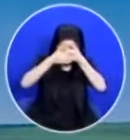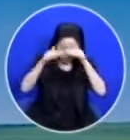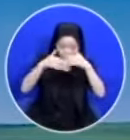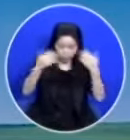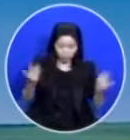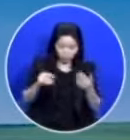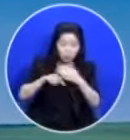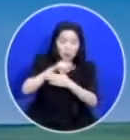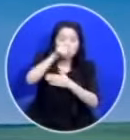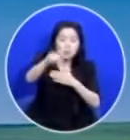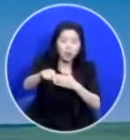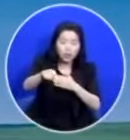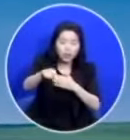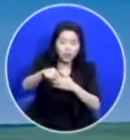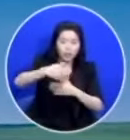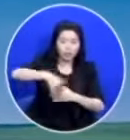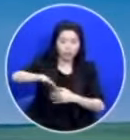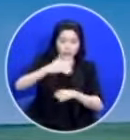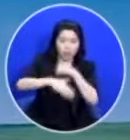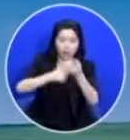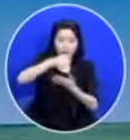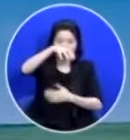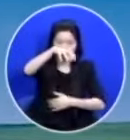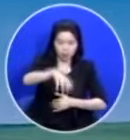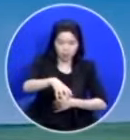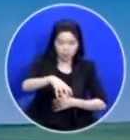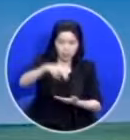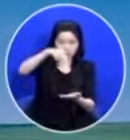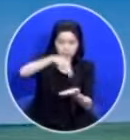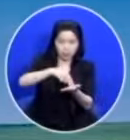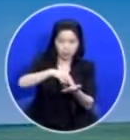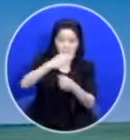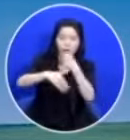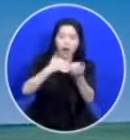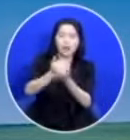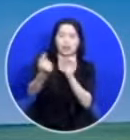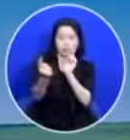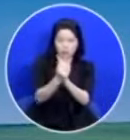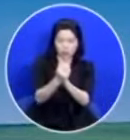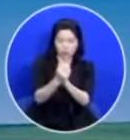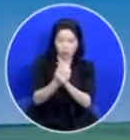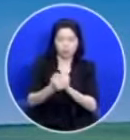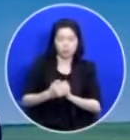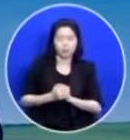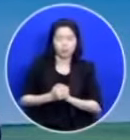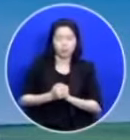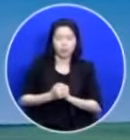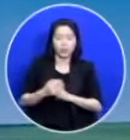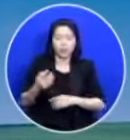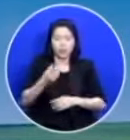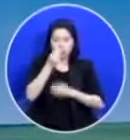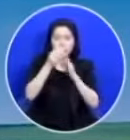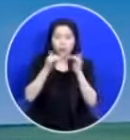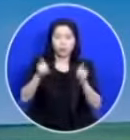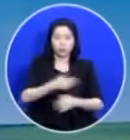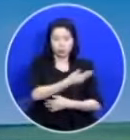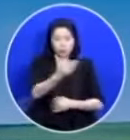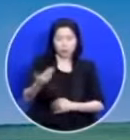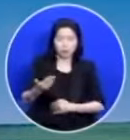나와 하나님 앞에 섰어요 하나님을 대면한 거죠 성도 여러분